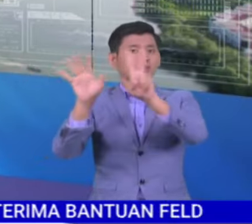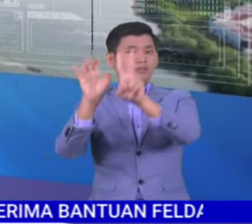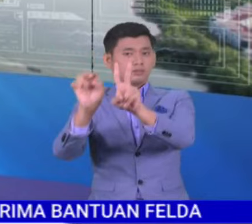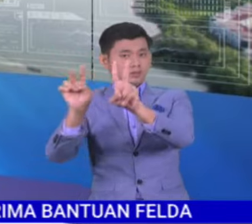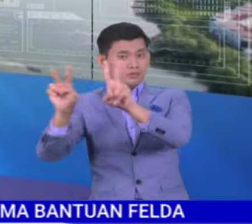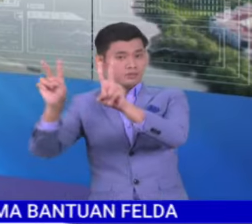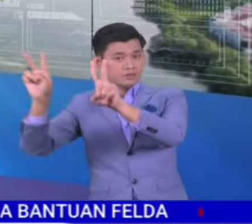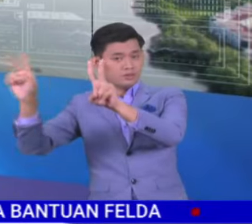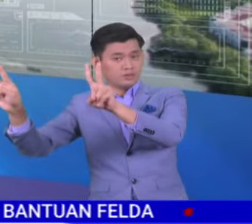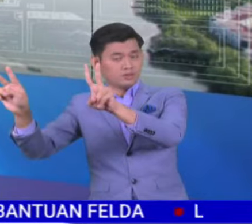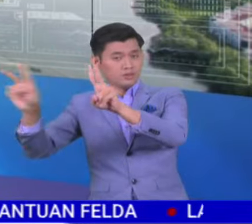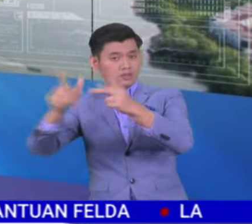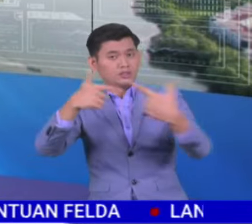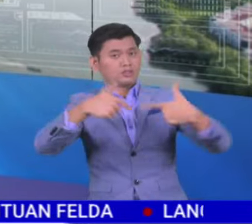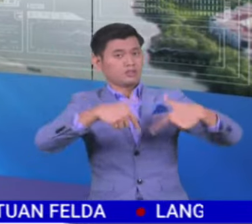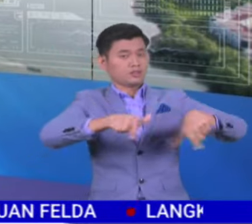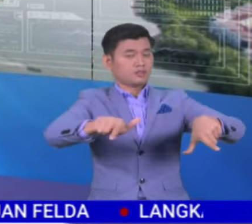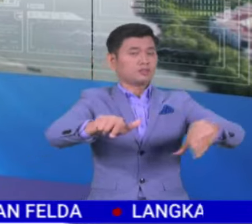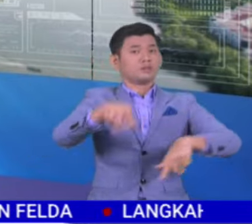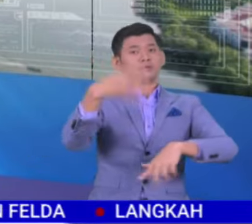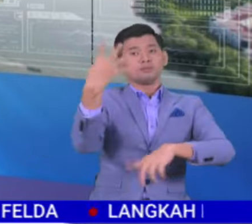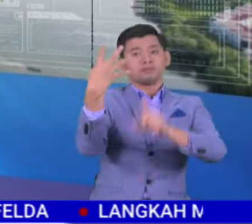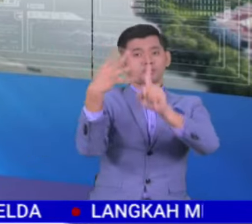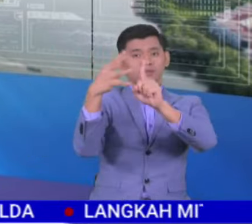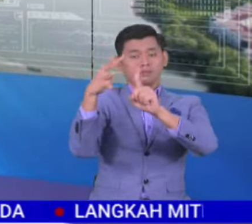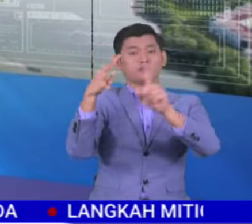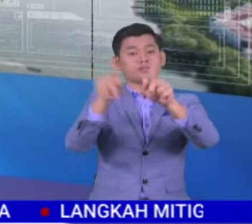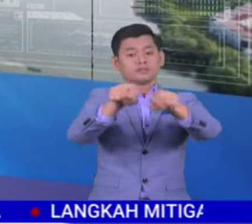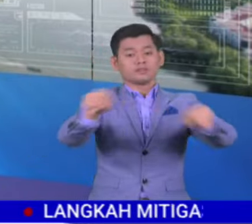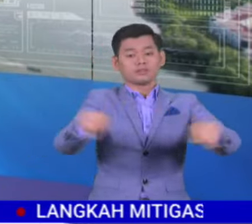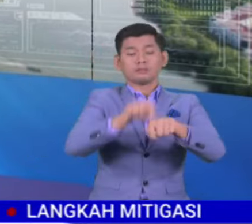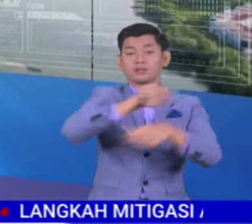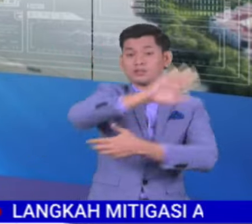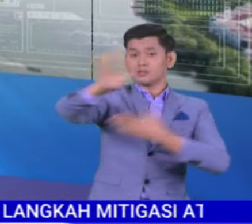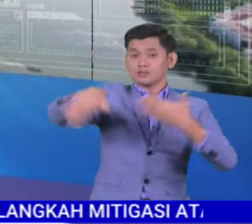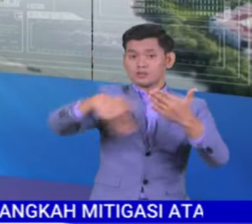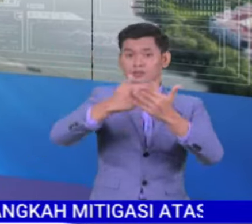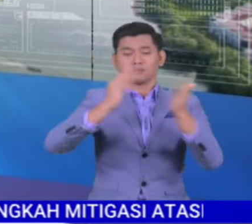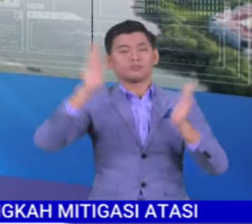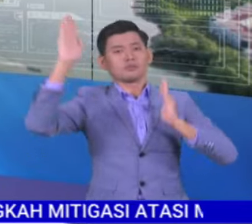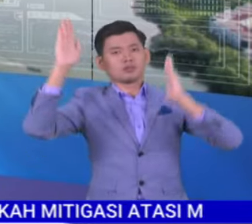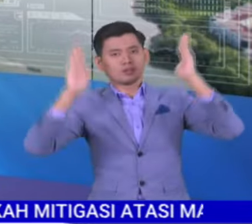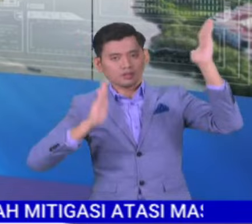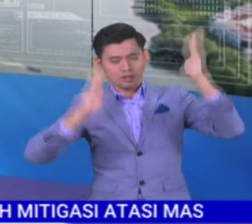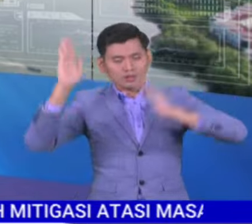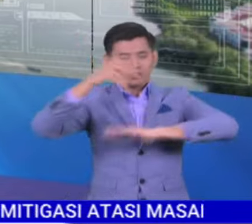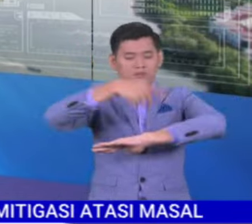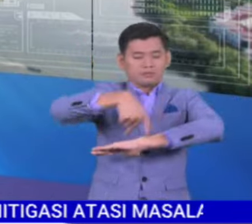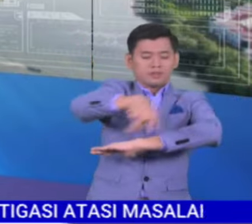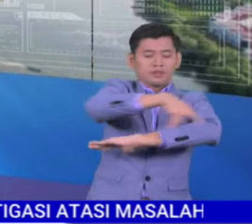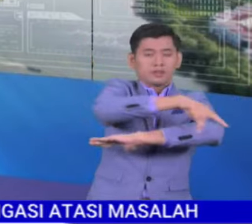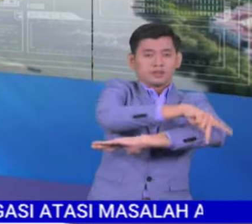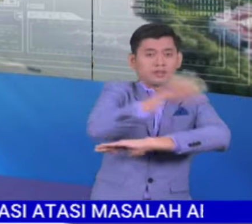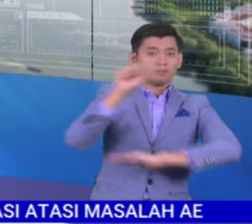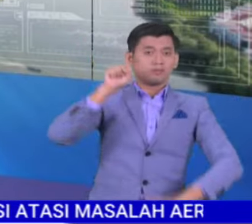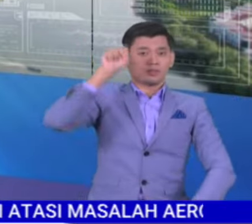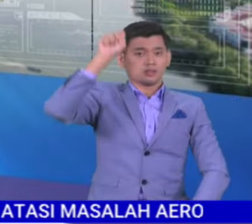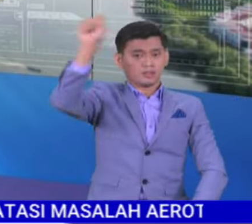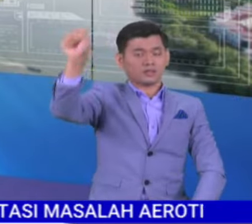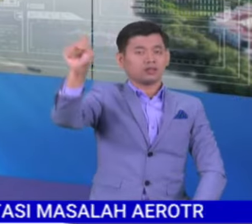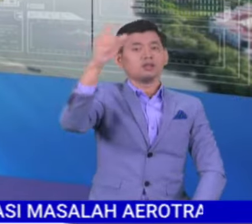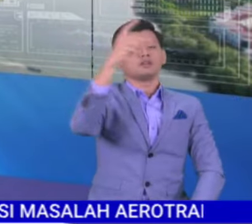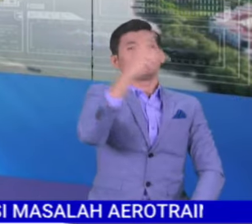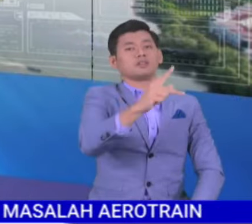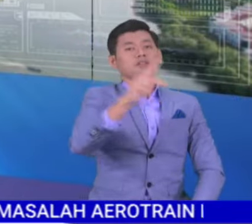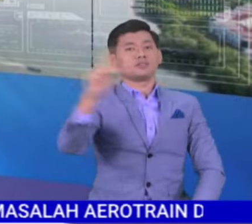a2022 yang dilaksanakan di 14 lokasi terpilih seluruh negara termasuk di Padang Merdeka Kota Kinabalu malam tadi